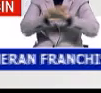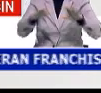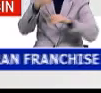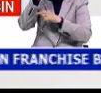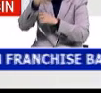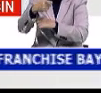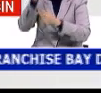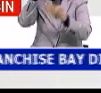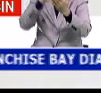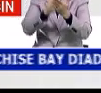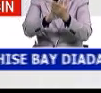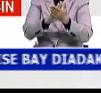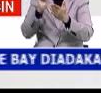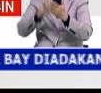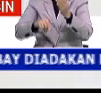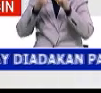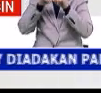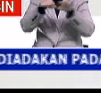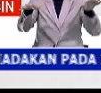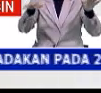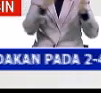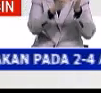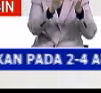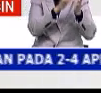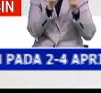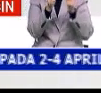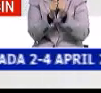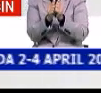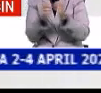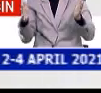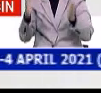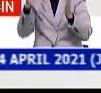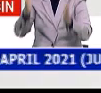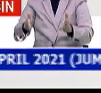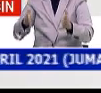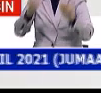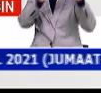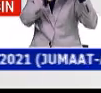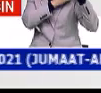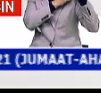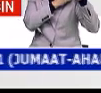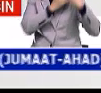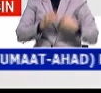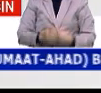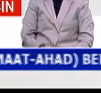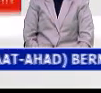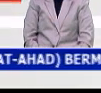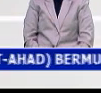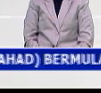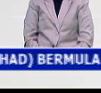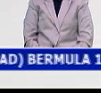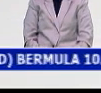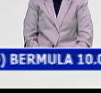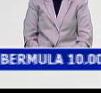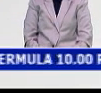mudah percaya dengan kenyataan yang dikeluarkan tanpa merujuk kepada pihak yang lebih bertanggungjawab.